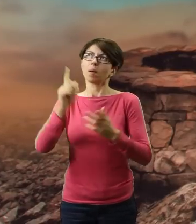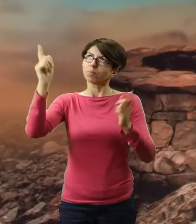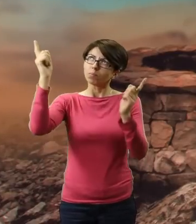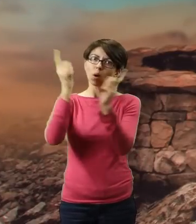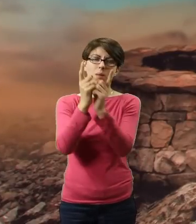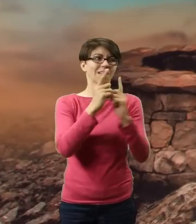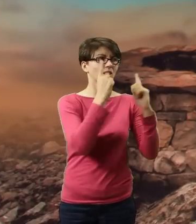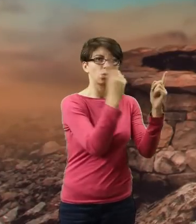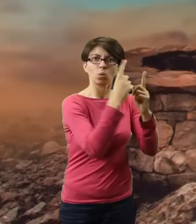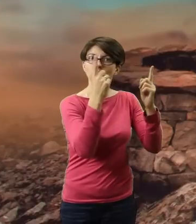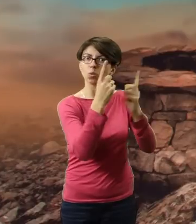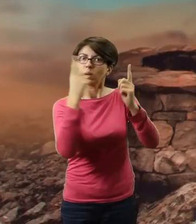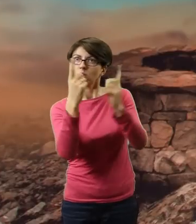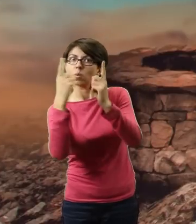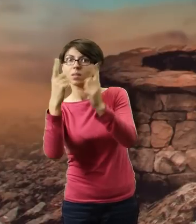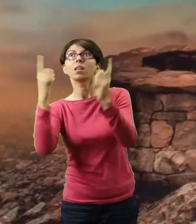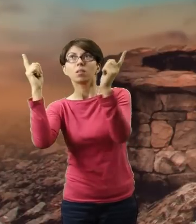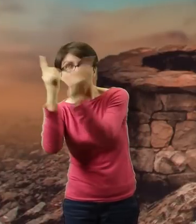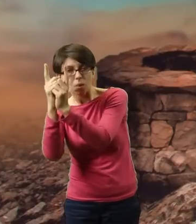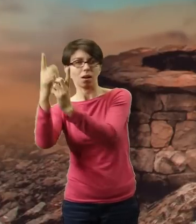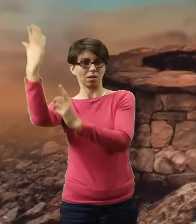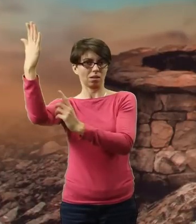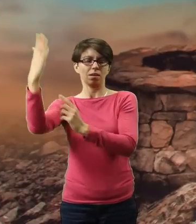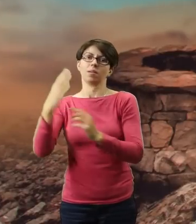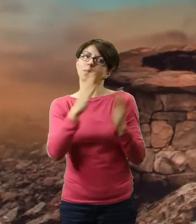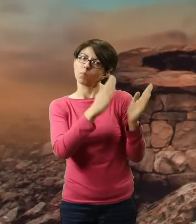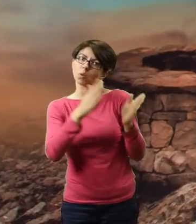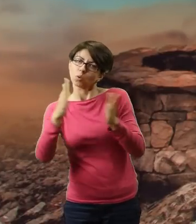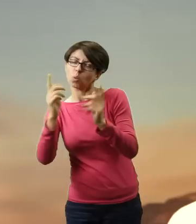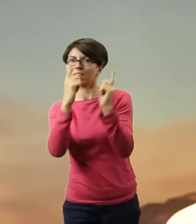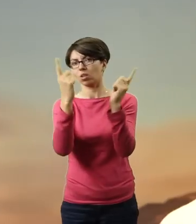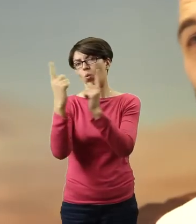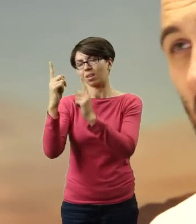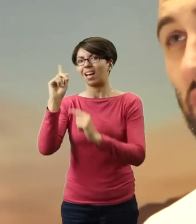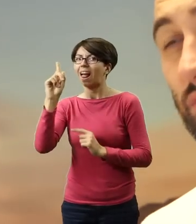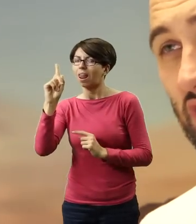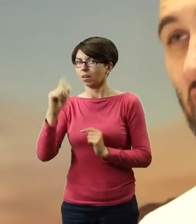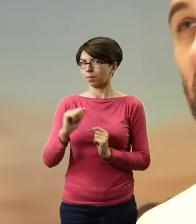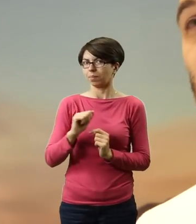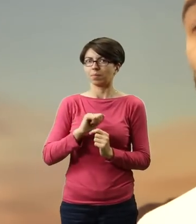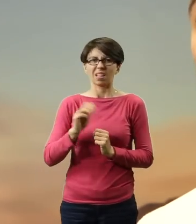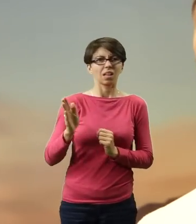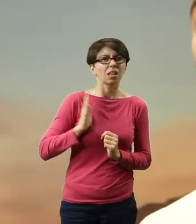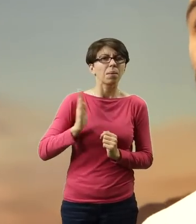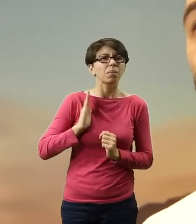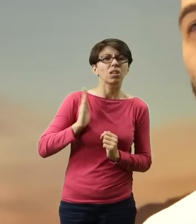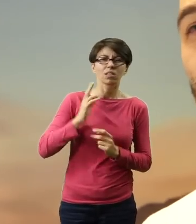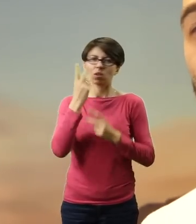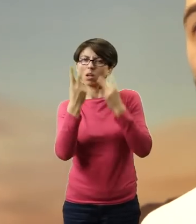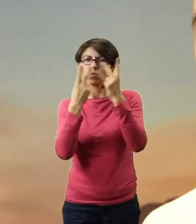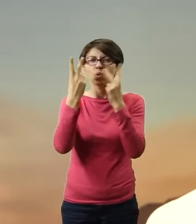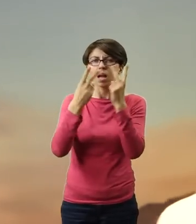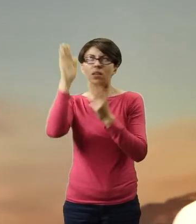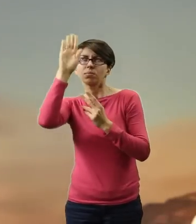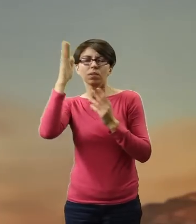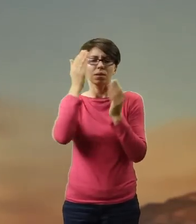i i szczęśliwie dojdziemy do nieba natomiast jest pewne niebezpieczeństwo takiego